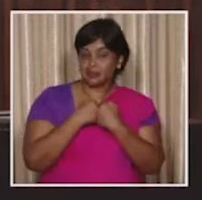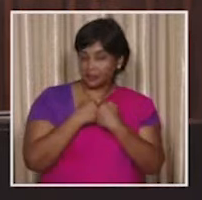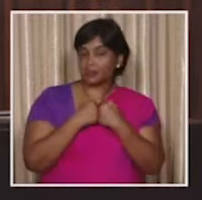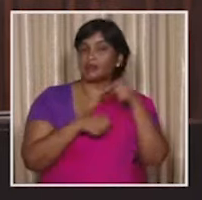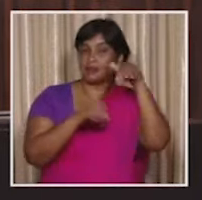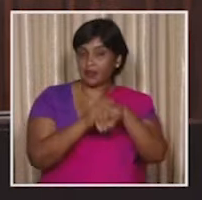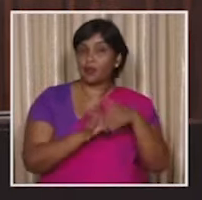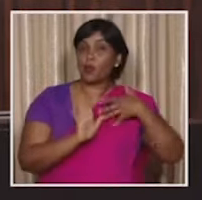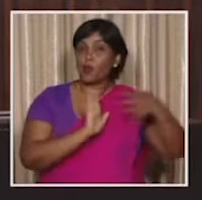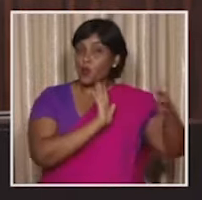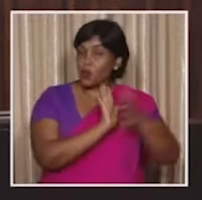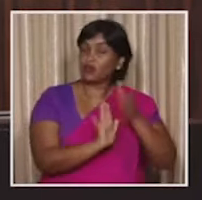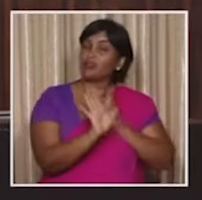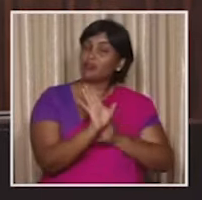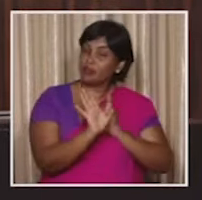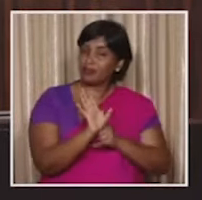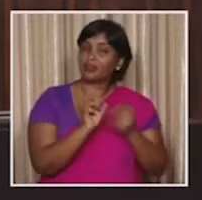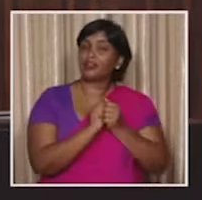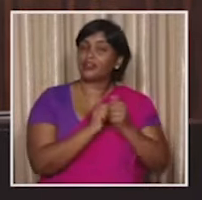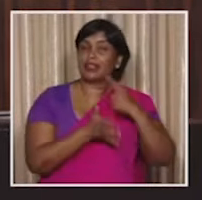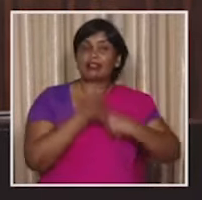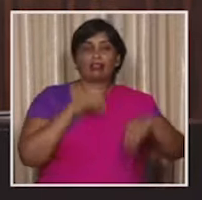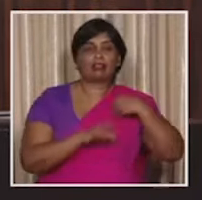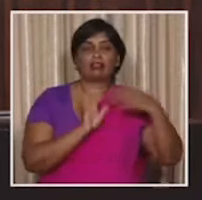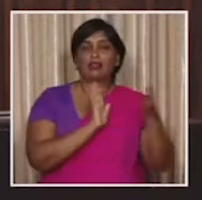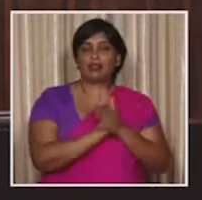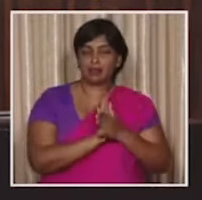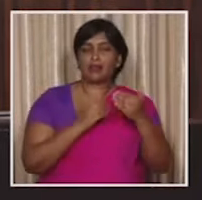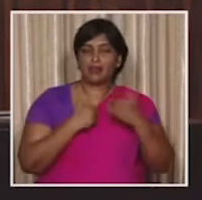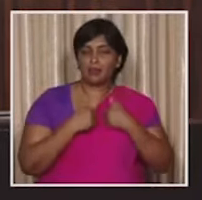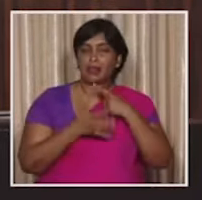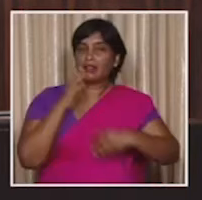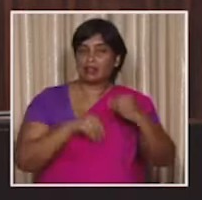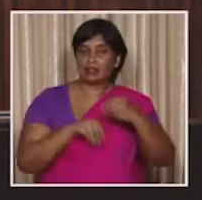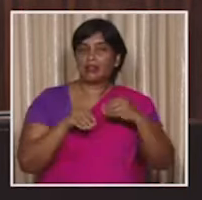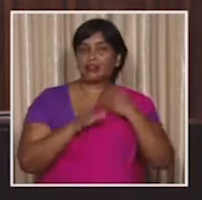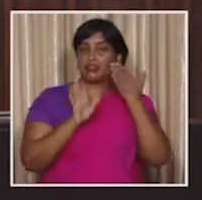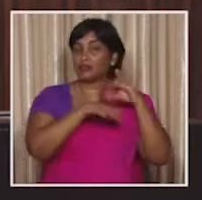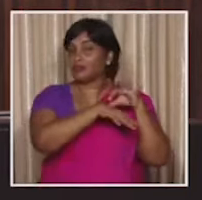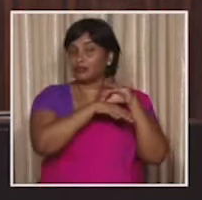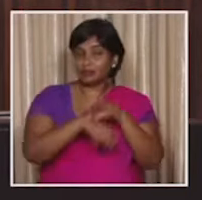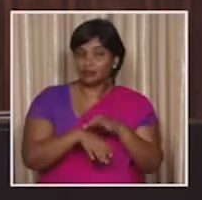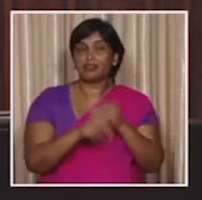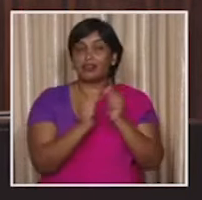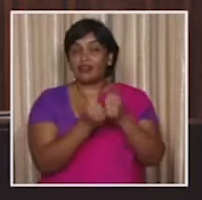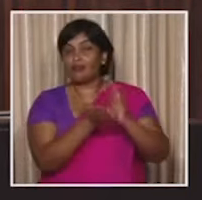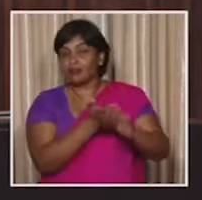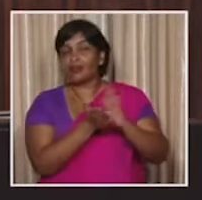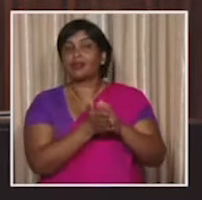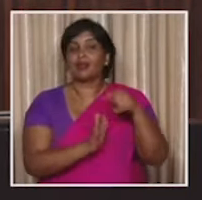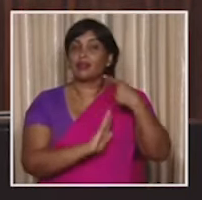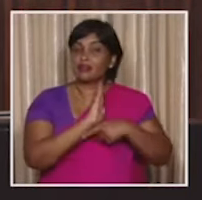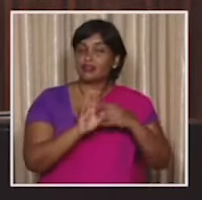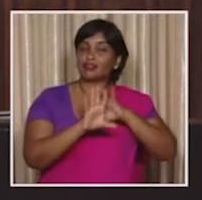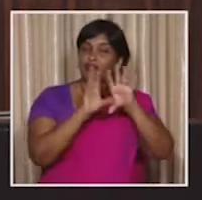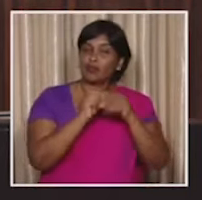සමගි ජන බලවේගයේ ඉන්නේ මා සමග බොහෝ කලකින් එකට දේශපාලනය කර මම දේශපාලනට හඳුන්වා දීලා ඇති කරපු අය. රට වෙනුවෙන්